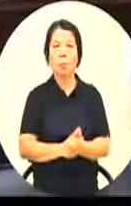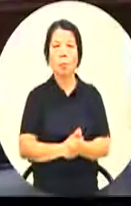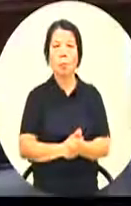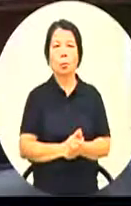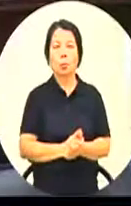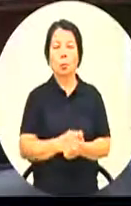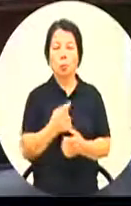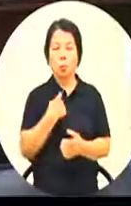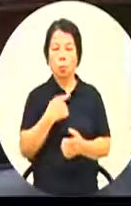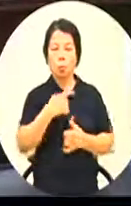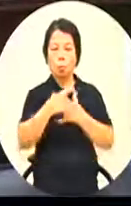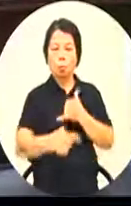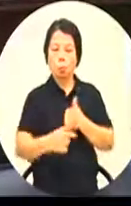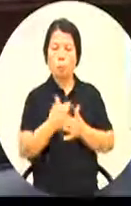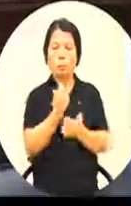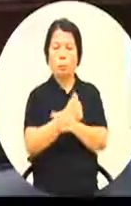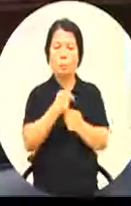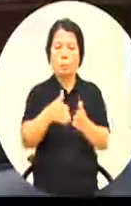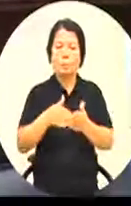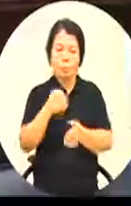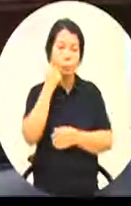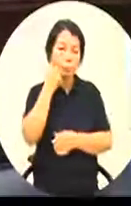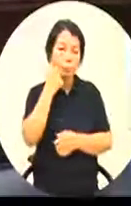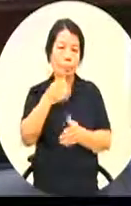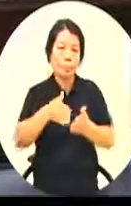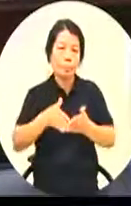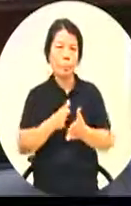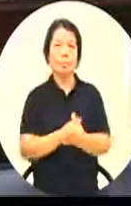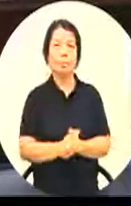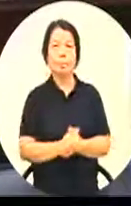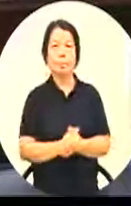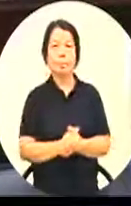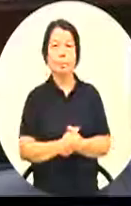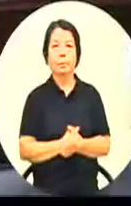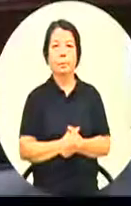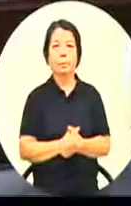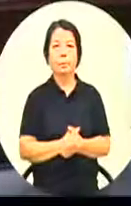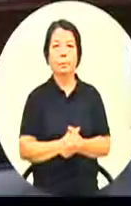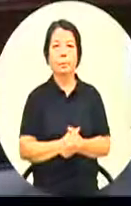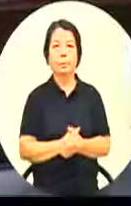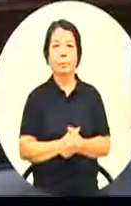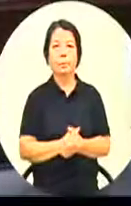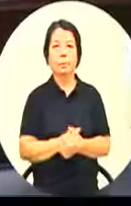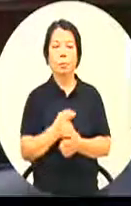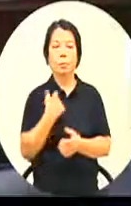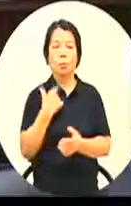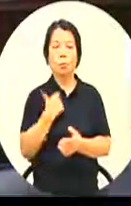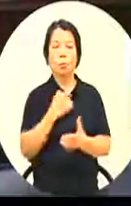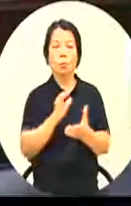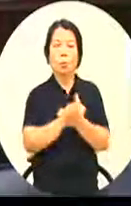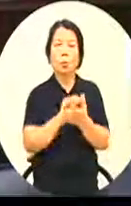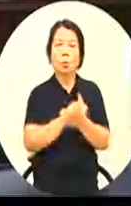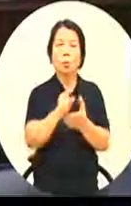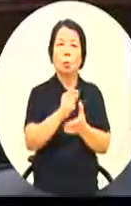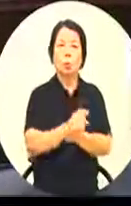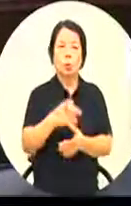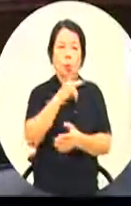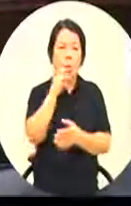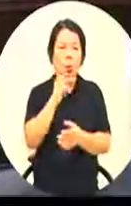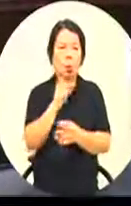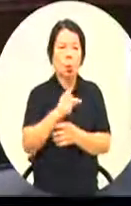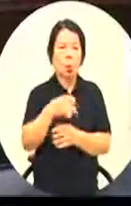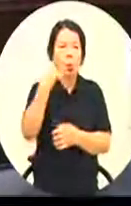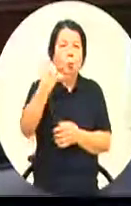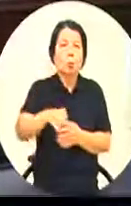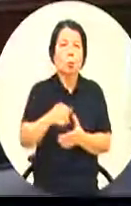我个人的人生经验是需要兴趣的。好，那我身边有几位英语很差很差的朋